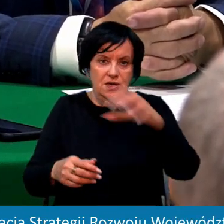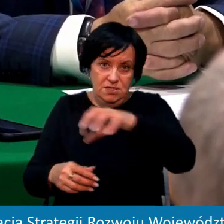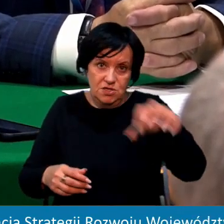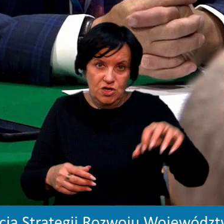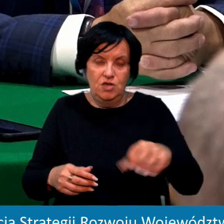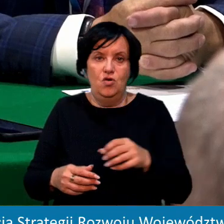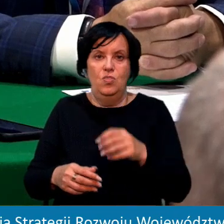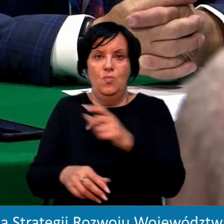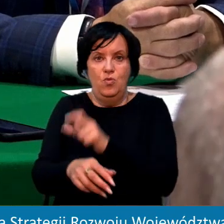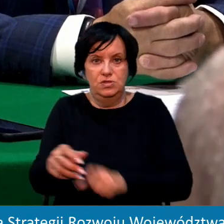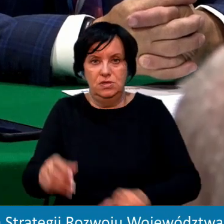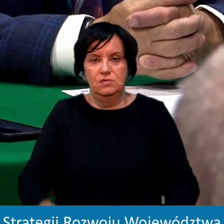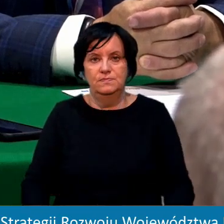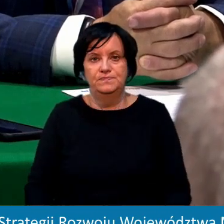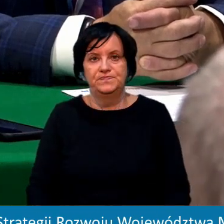subregionu płockiego.